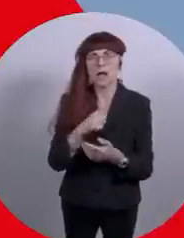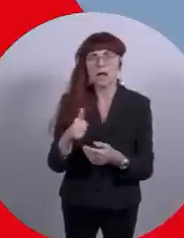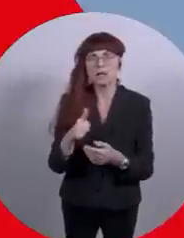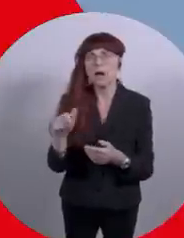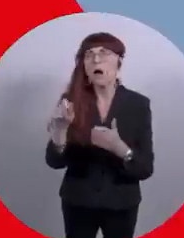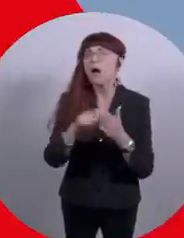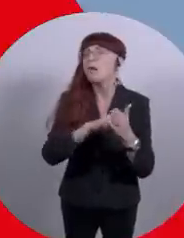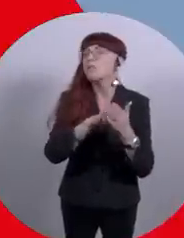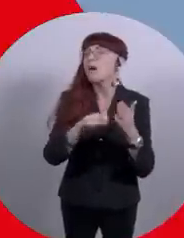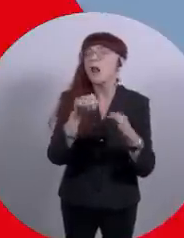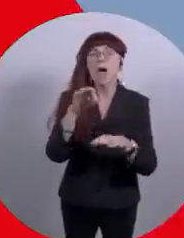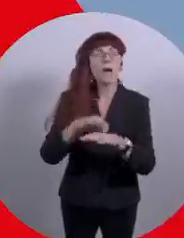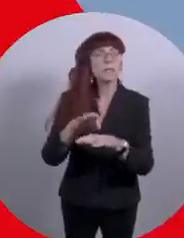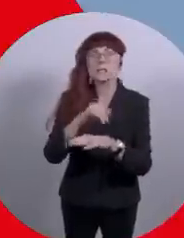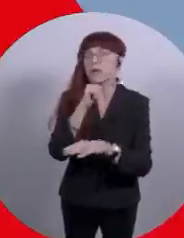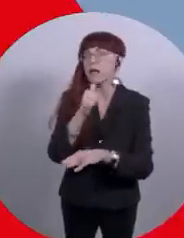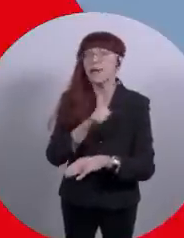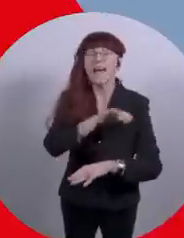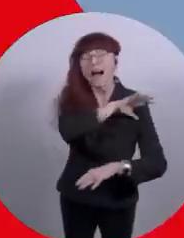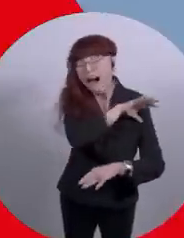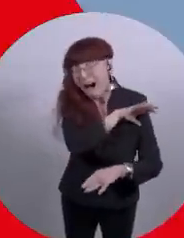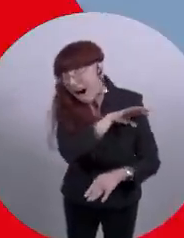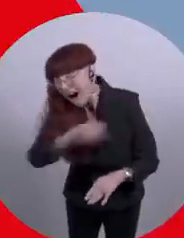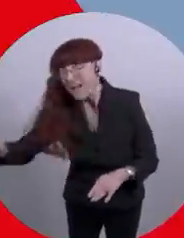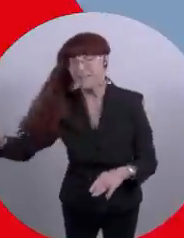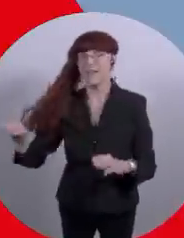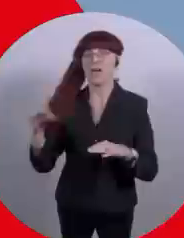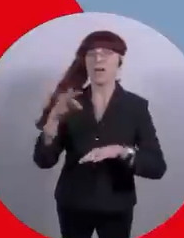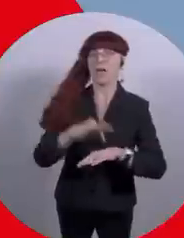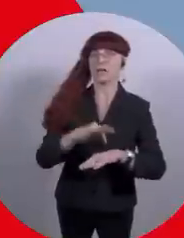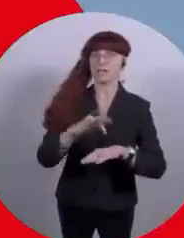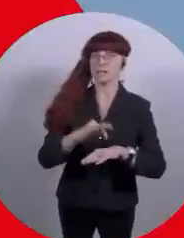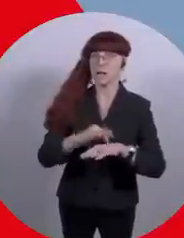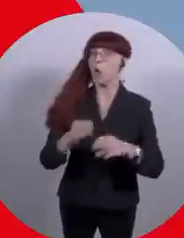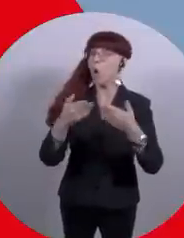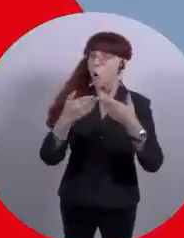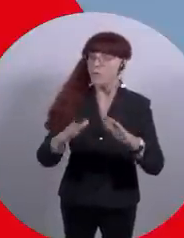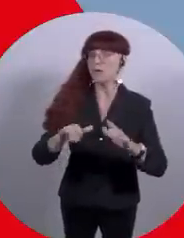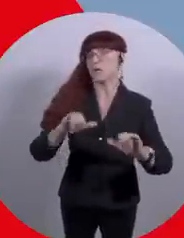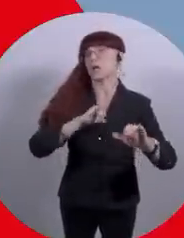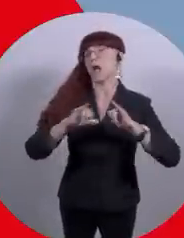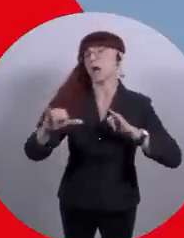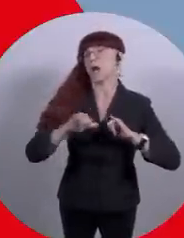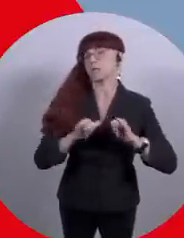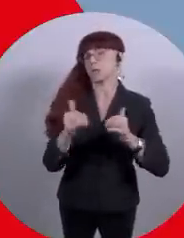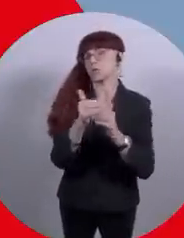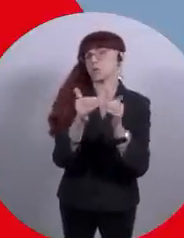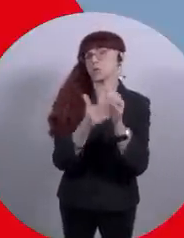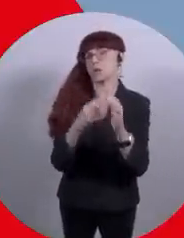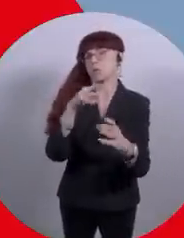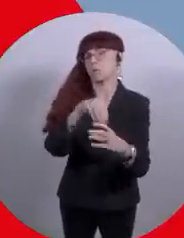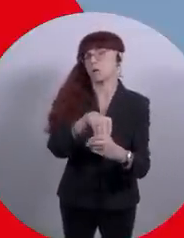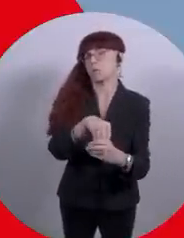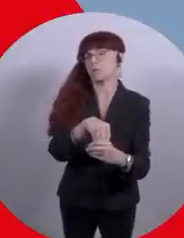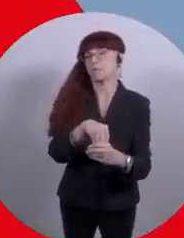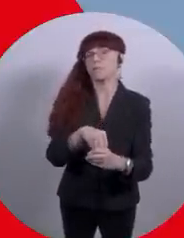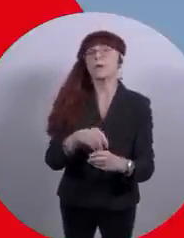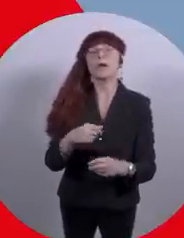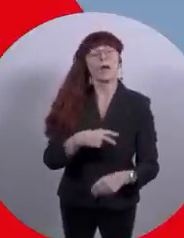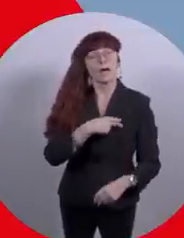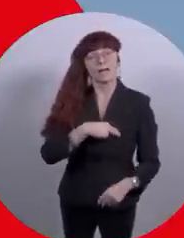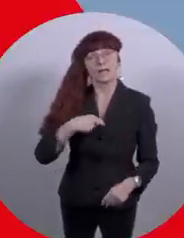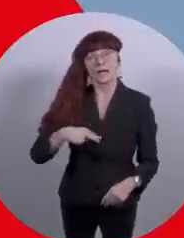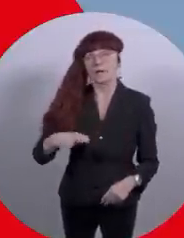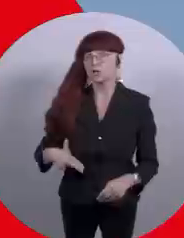sämtliche Ärzte sind in einem öffentlichen Kassensystem etabliert es gibt die Zusage des dänischen Staates